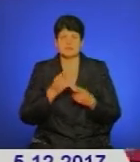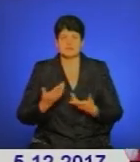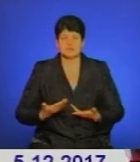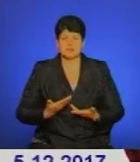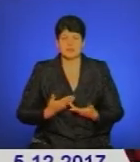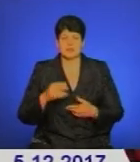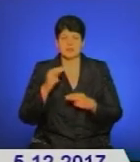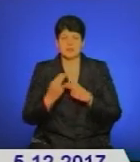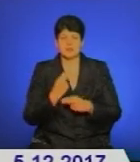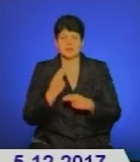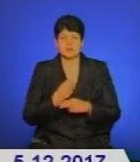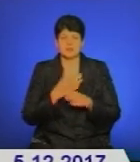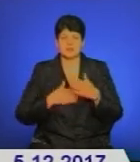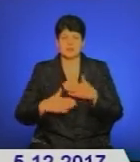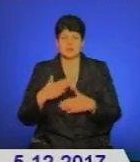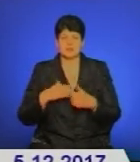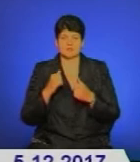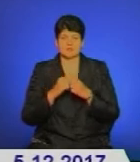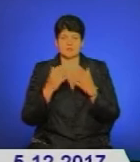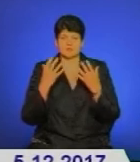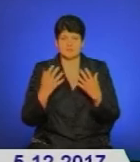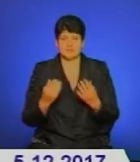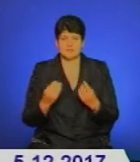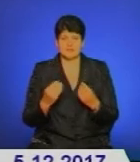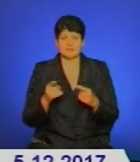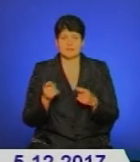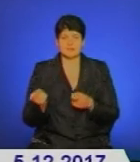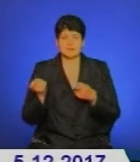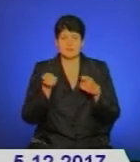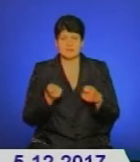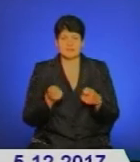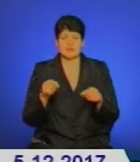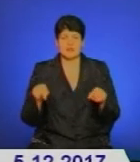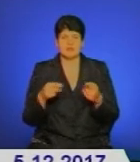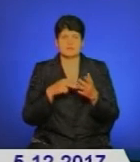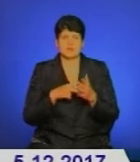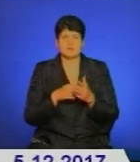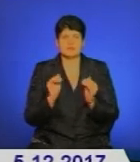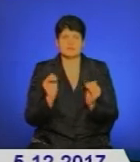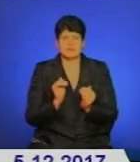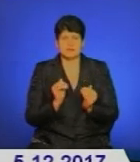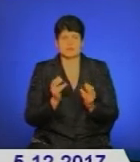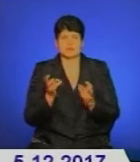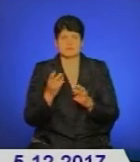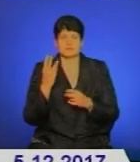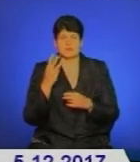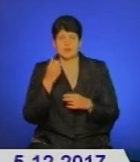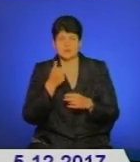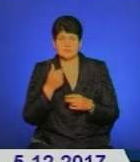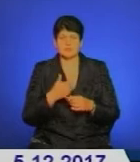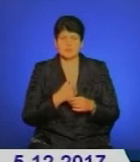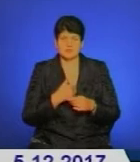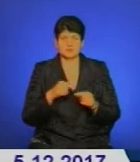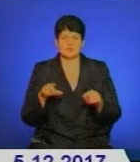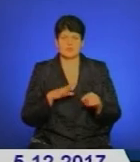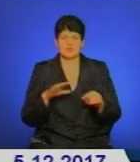радіти кожному дню. Десь вести її на реабілітацію, вона ще за маленька. Нам казав десь так з 3 років. Ми хотіли, щоб такий був